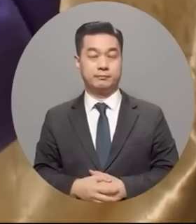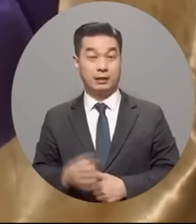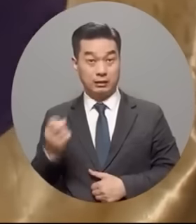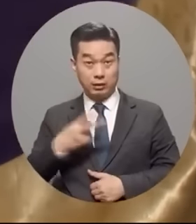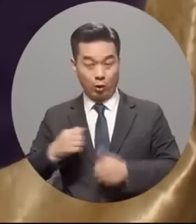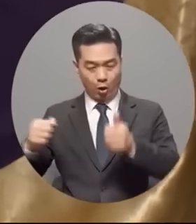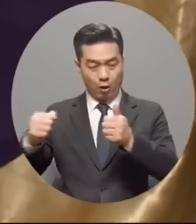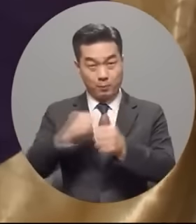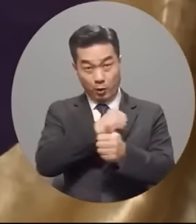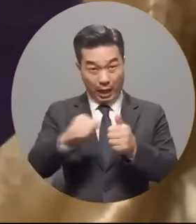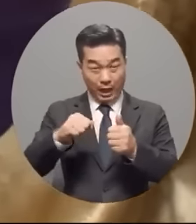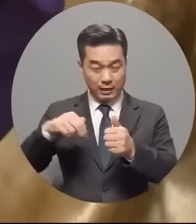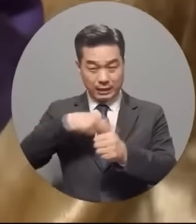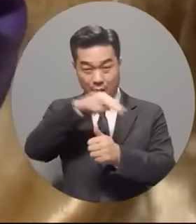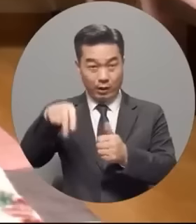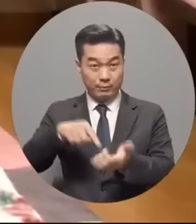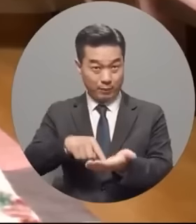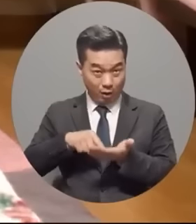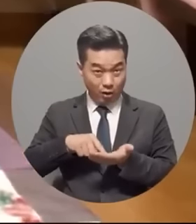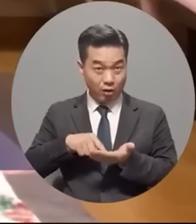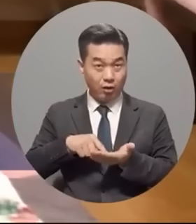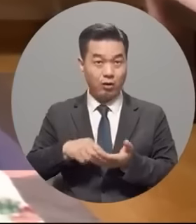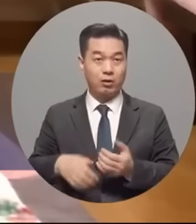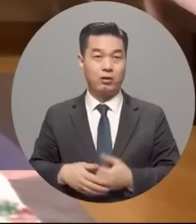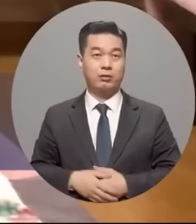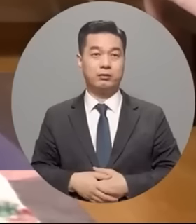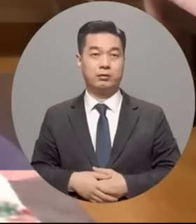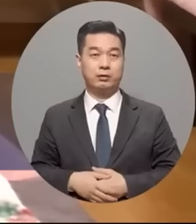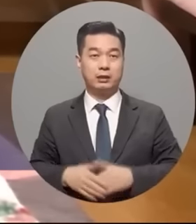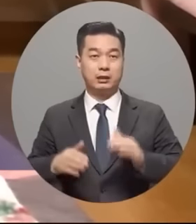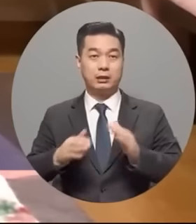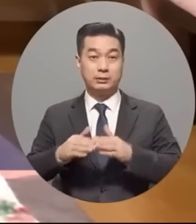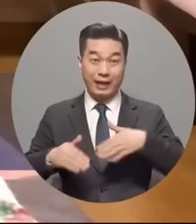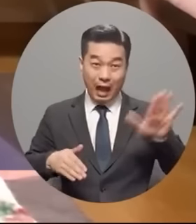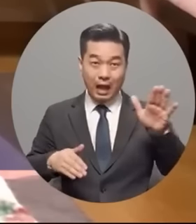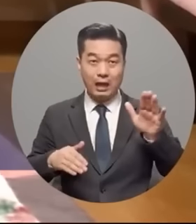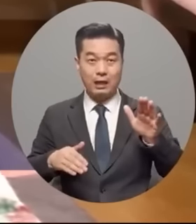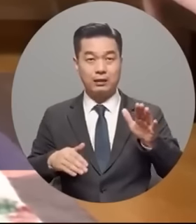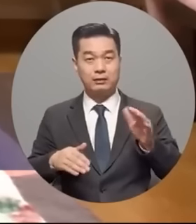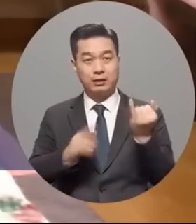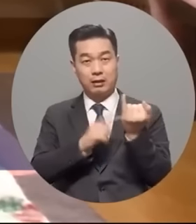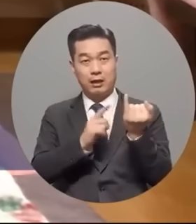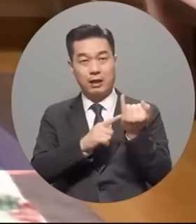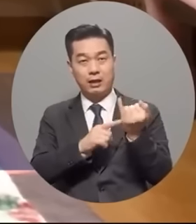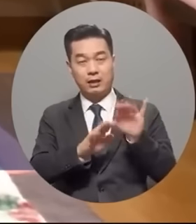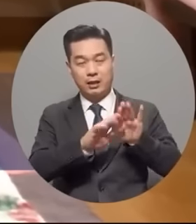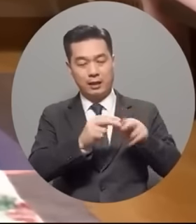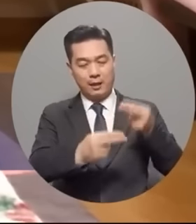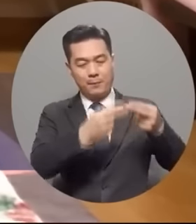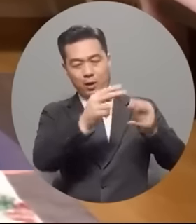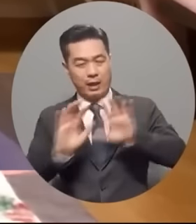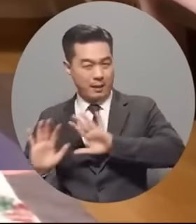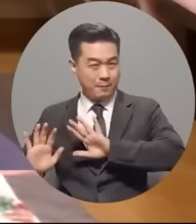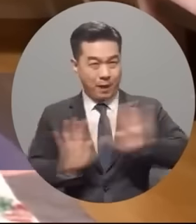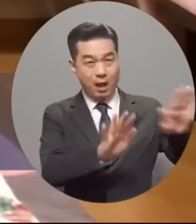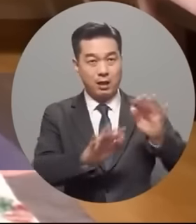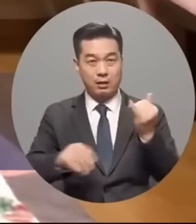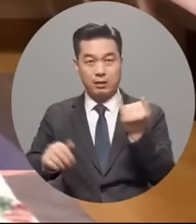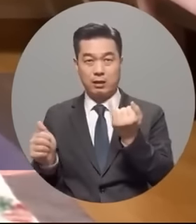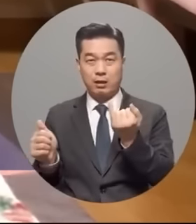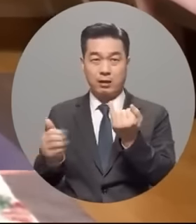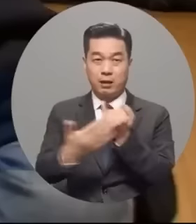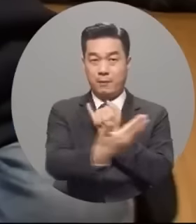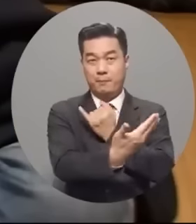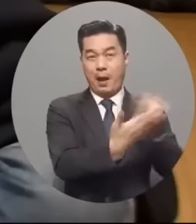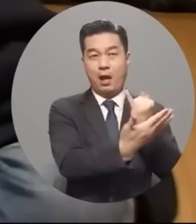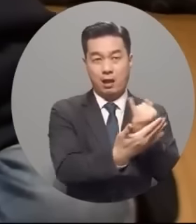당한 정황도 드러났습니다. 간다고 알을 여기서 벽을 밀어붙인 거예요. 머리 보니까 불